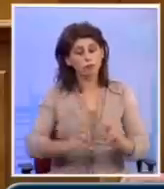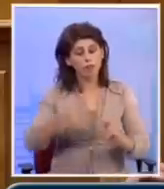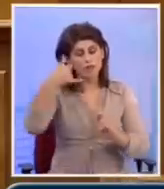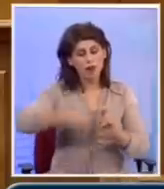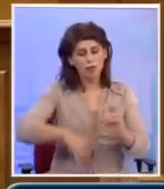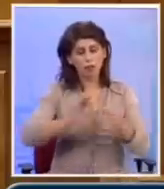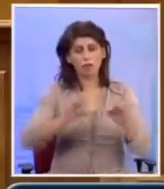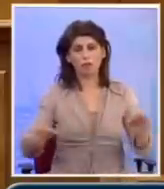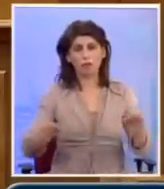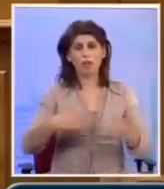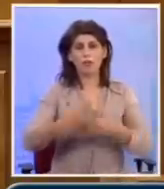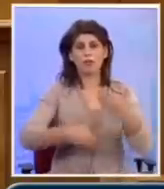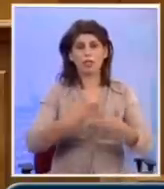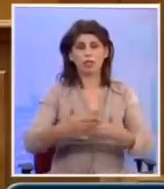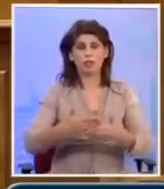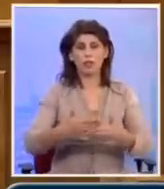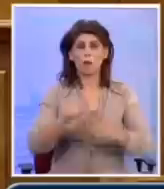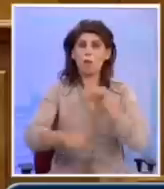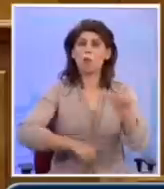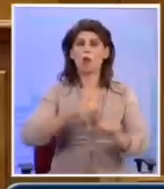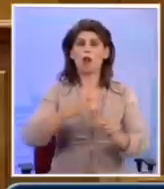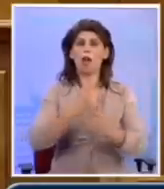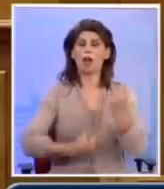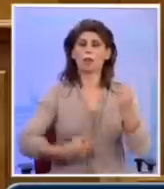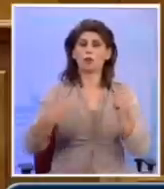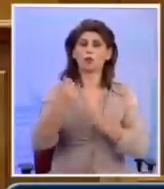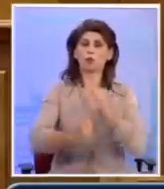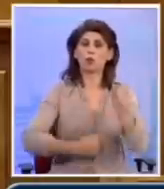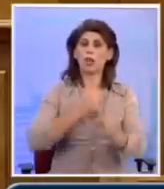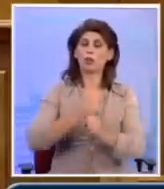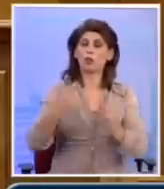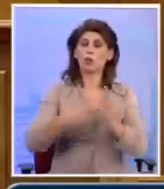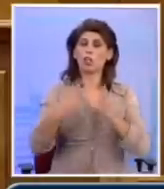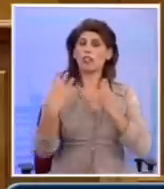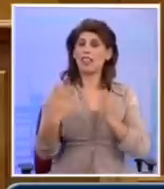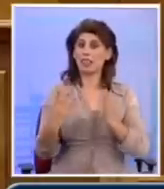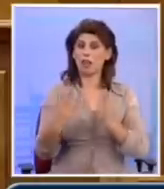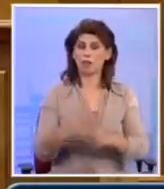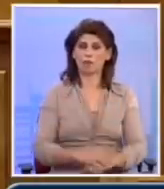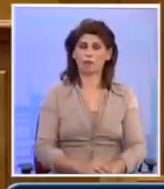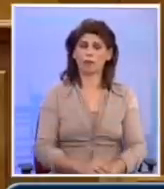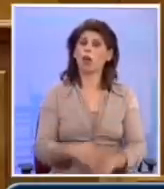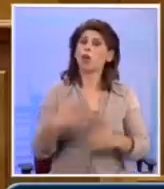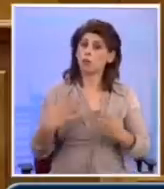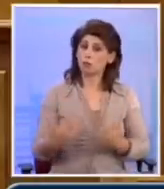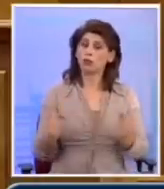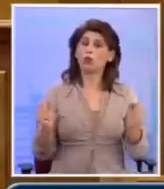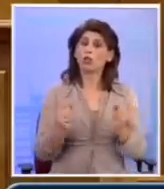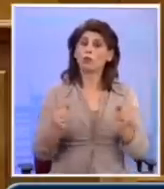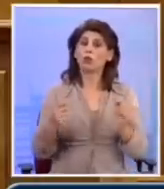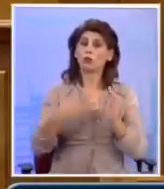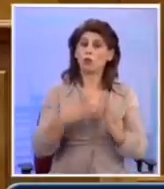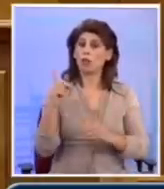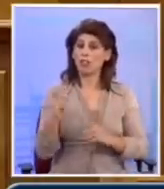λεπτομέρειες η διαδικασία αναθεώρησης του ελλείμματος του έτους 2009, που έλαβε χώρα το χειμώνα του